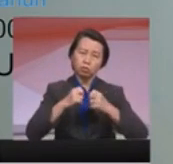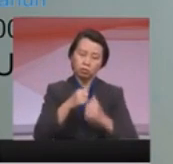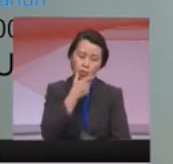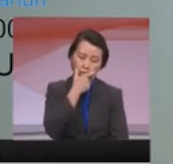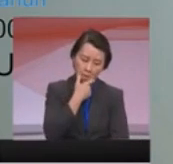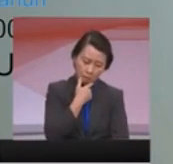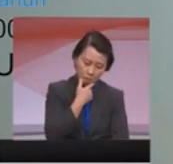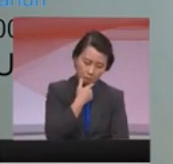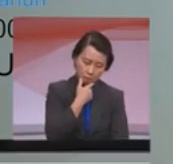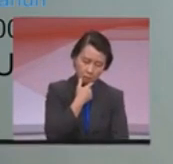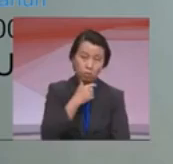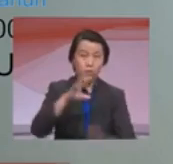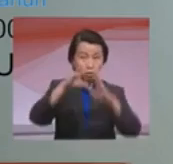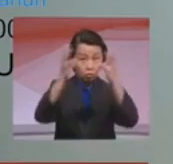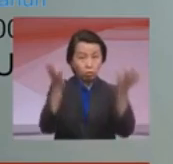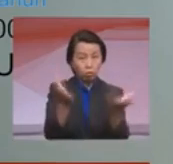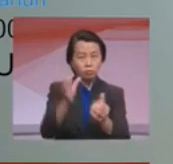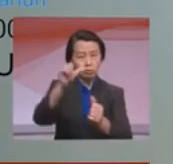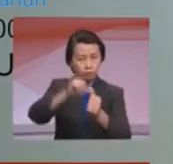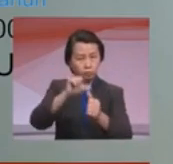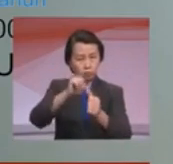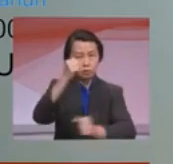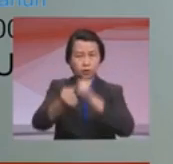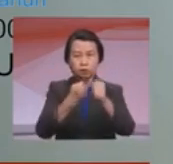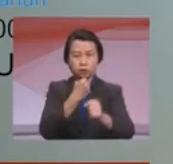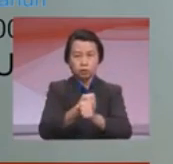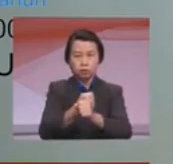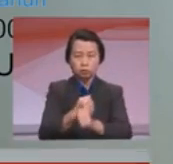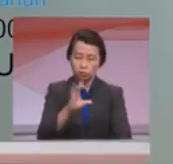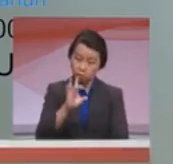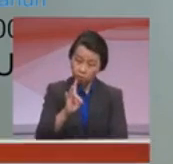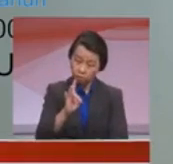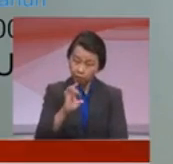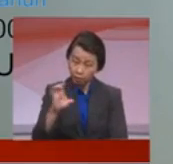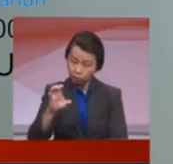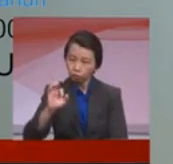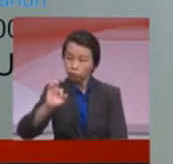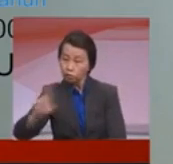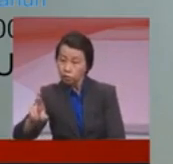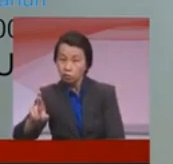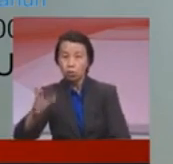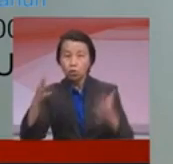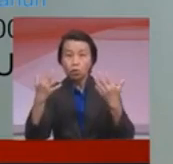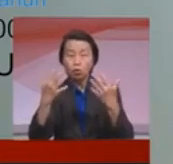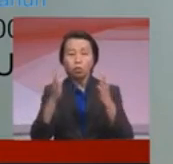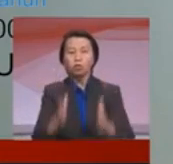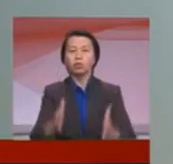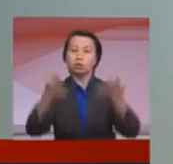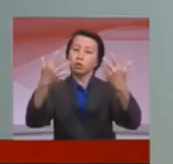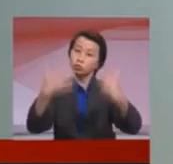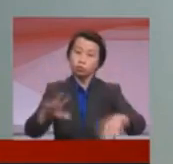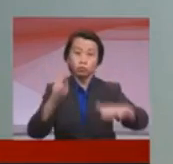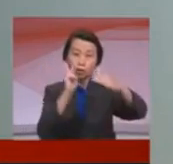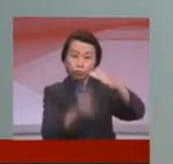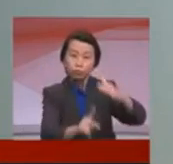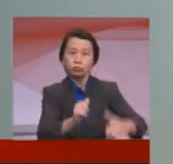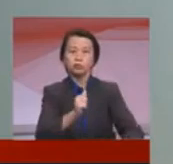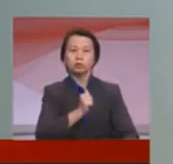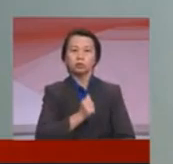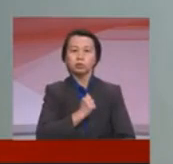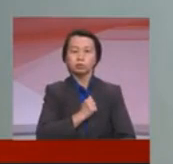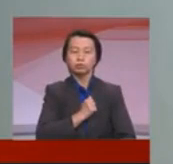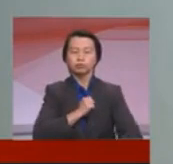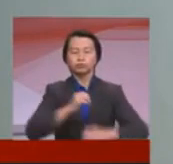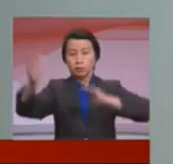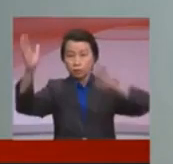secara global, hampir setiap tahun 800 ribu orang telah membunuh diri. Di Malaysia,